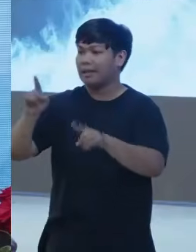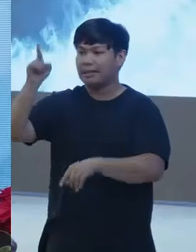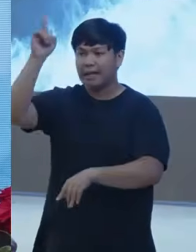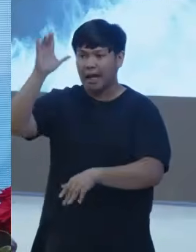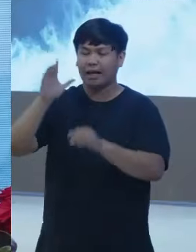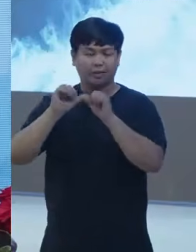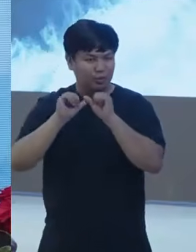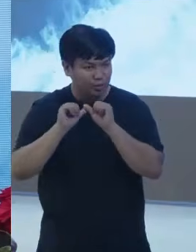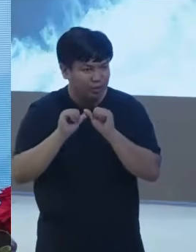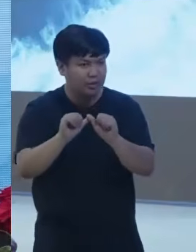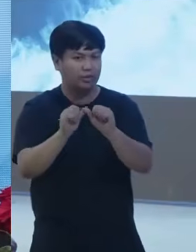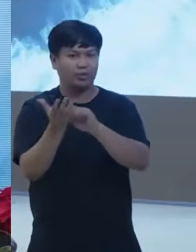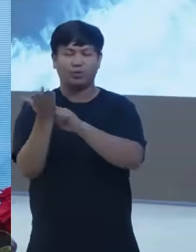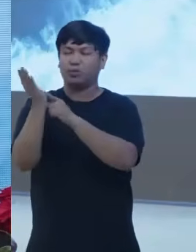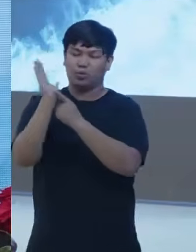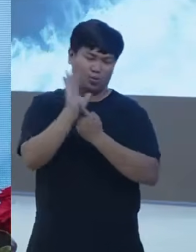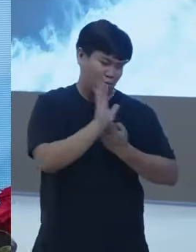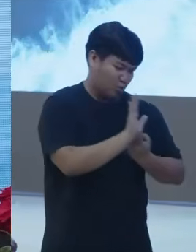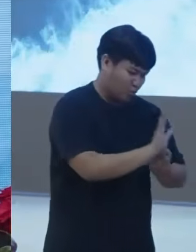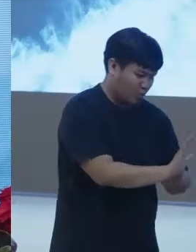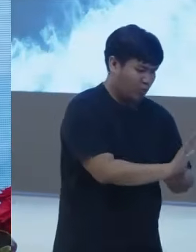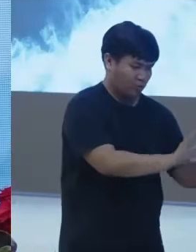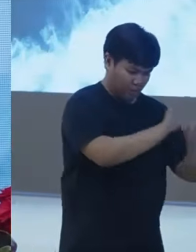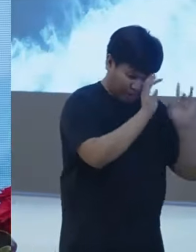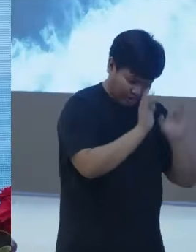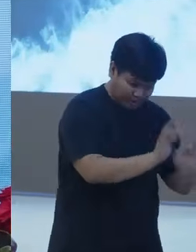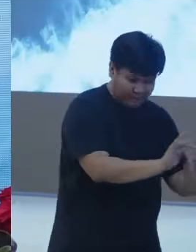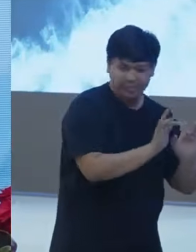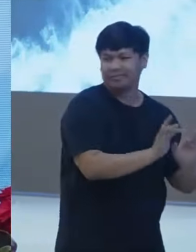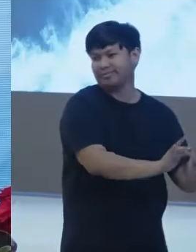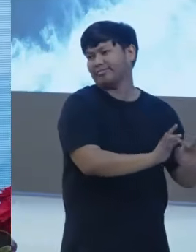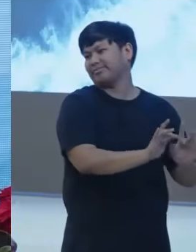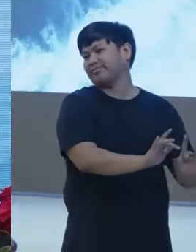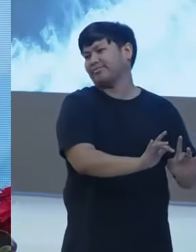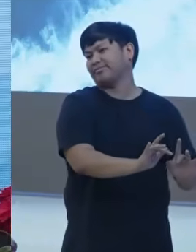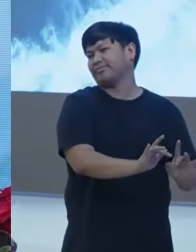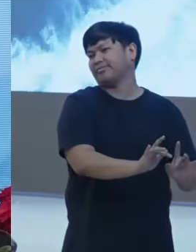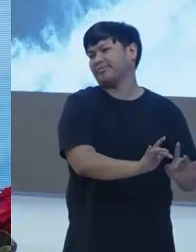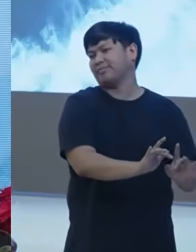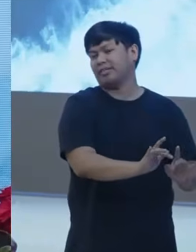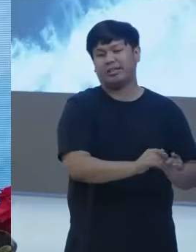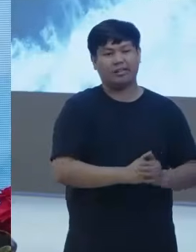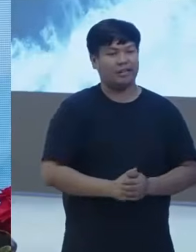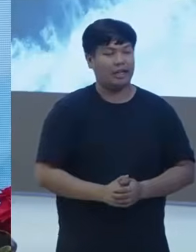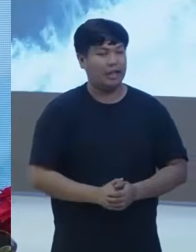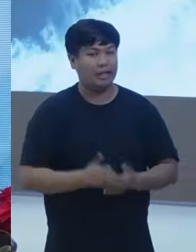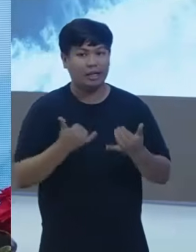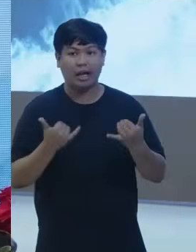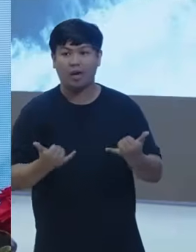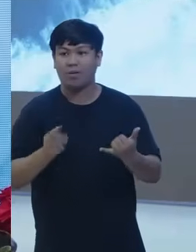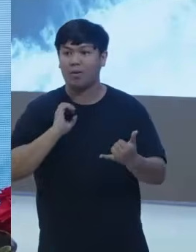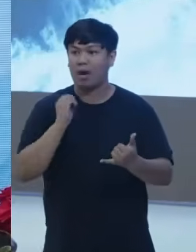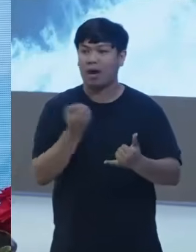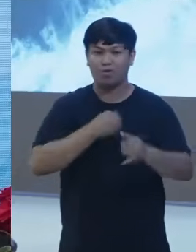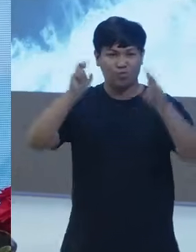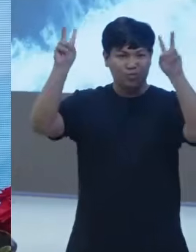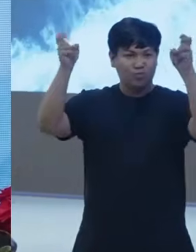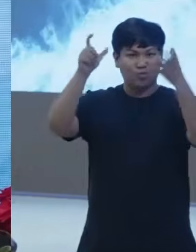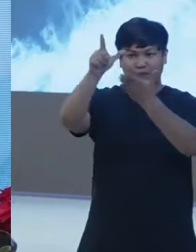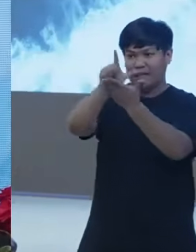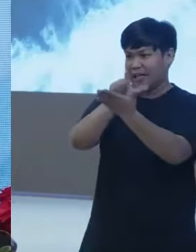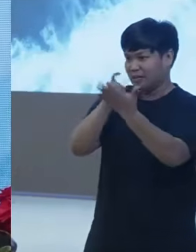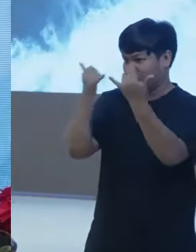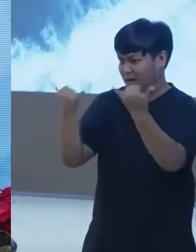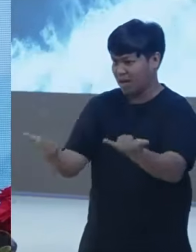niya ng kanyang kagandahang loob at kahabagan. Ang title po ng mensahe natin ngayong hapong